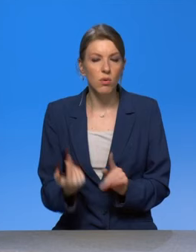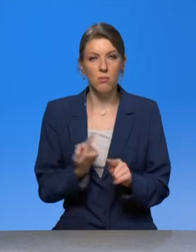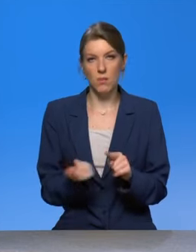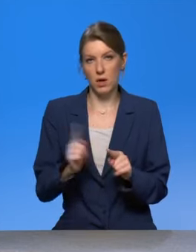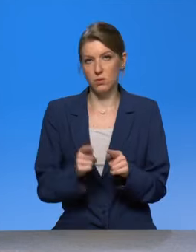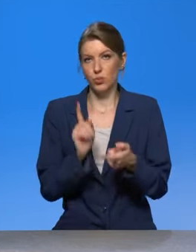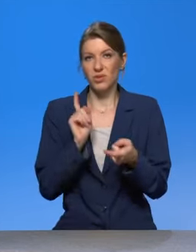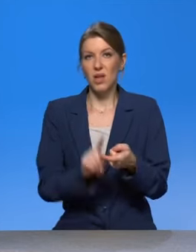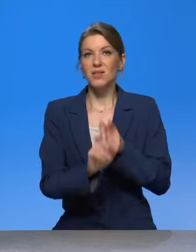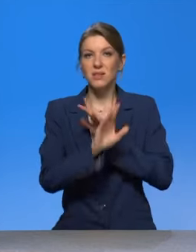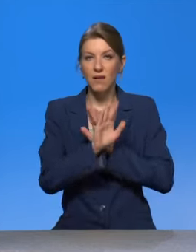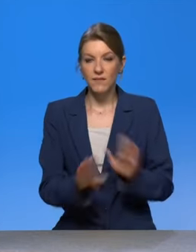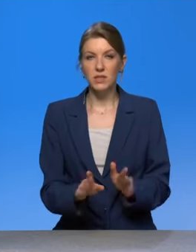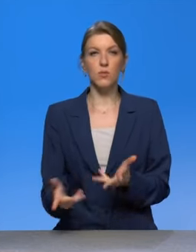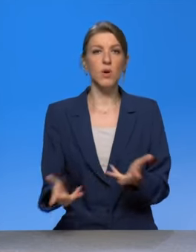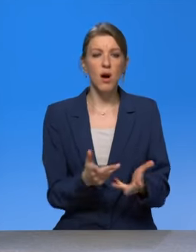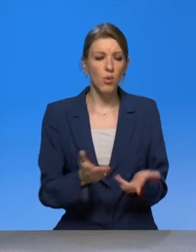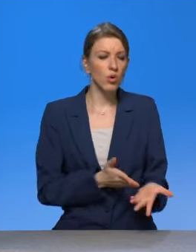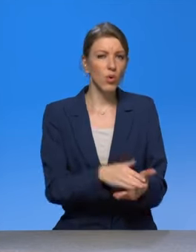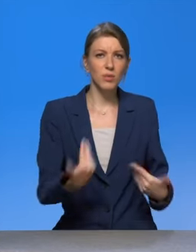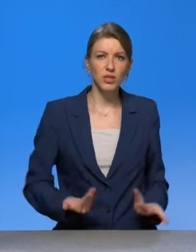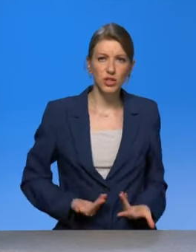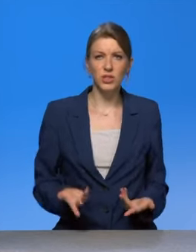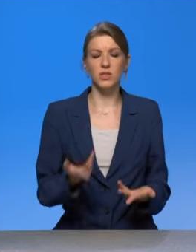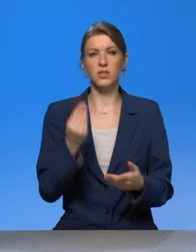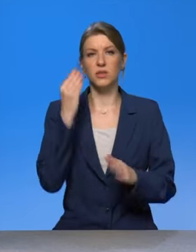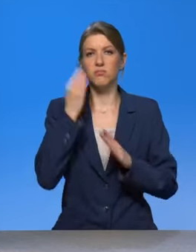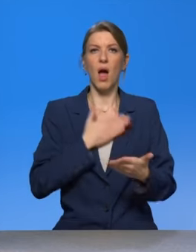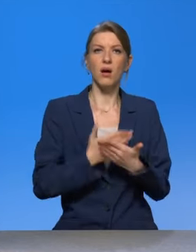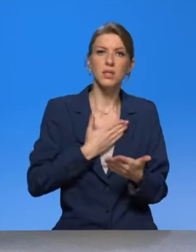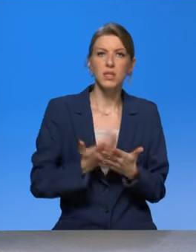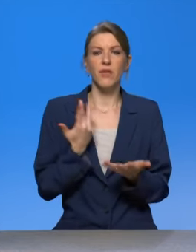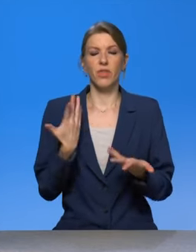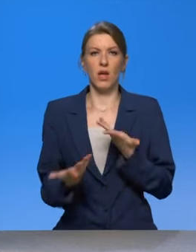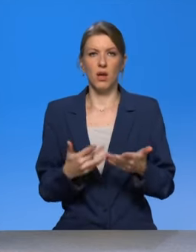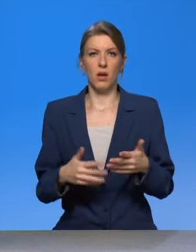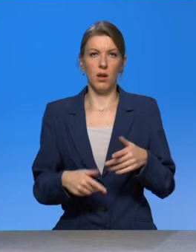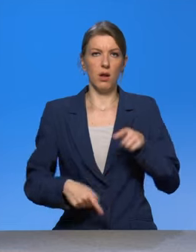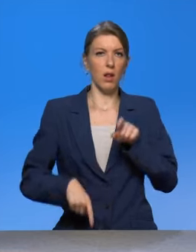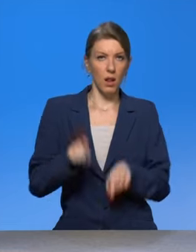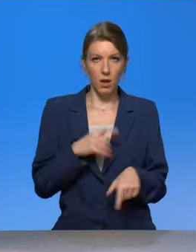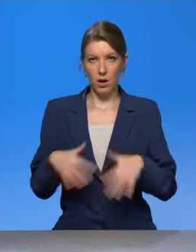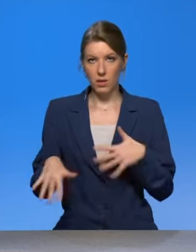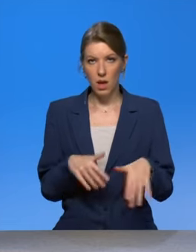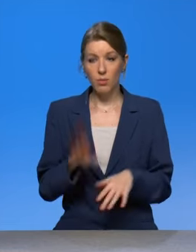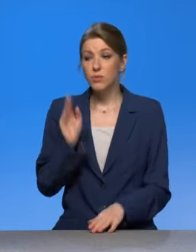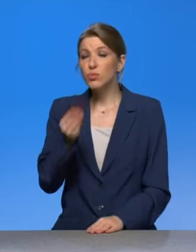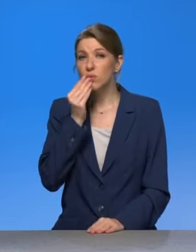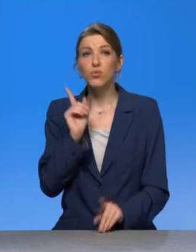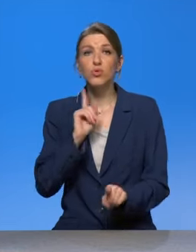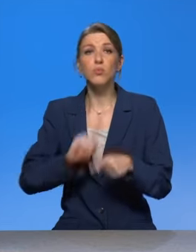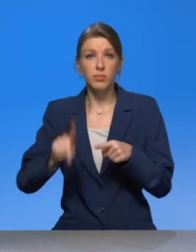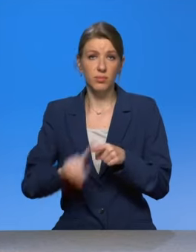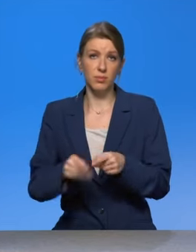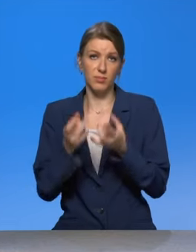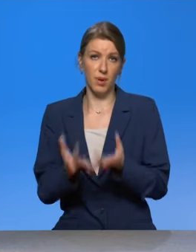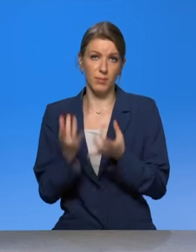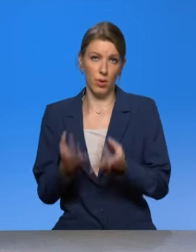того, какой у них образ жизни, быстрый или расслабленный, да, они будут есть то, что проще, вкуснее,